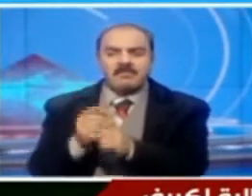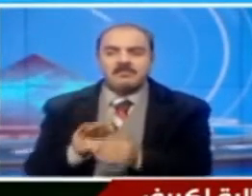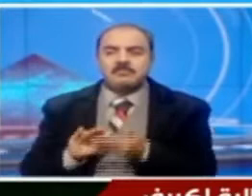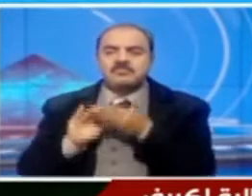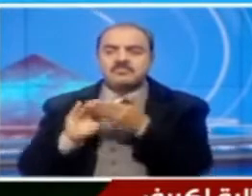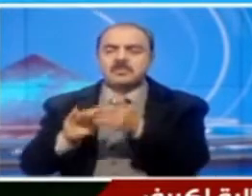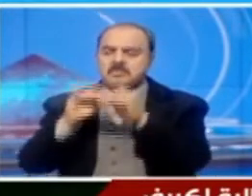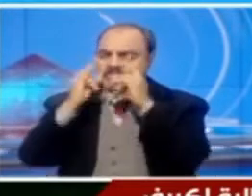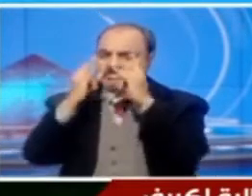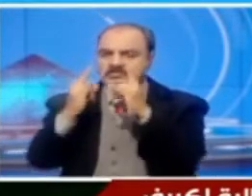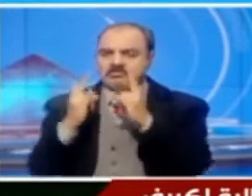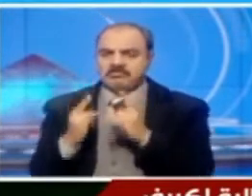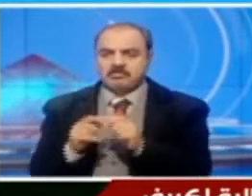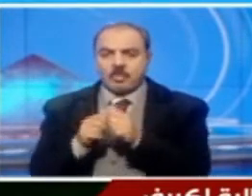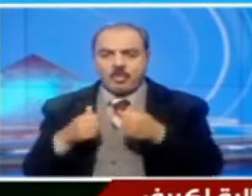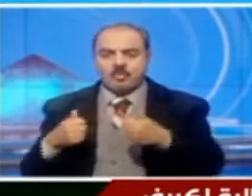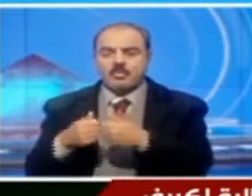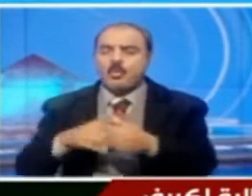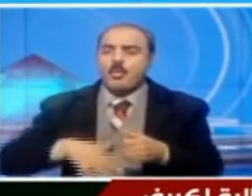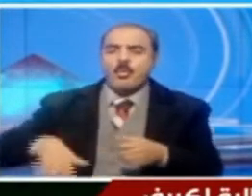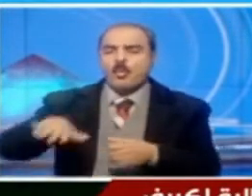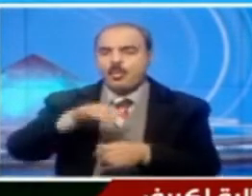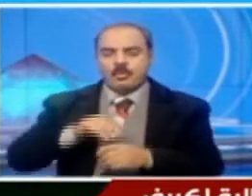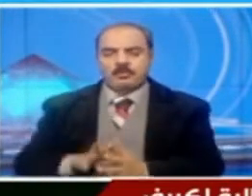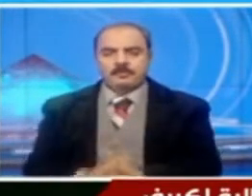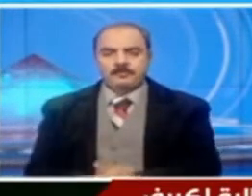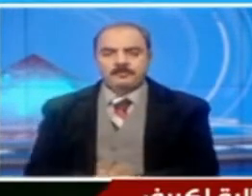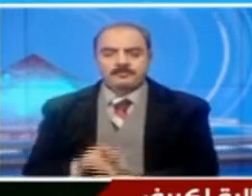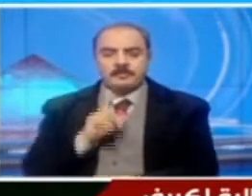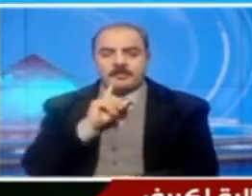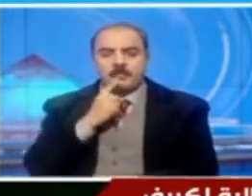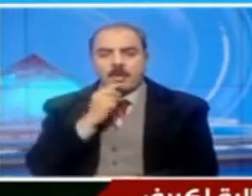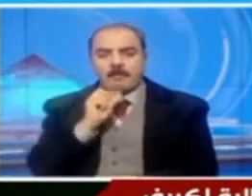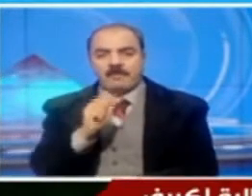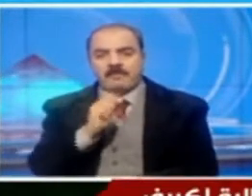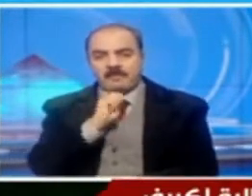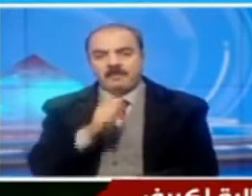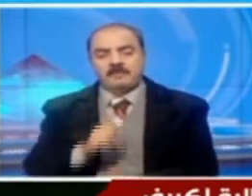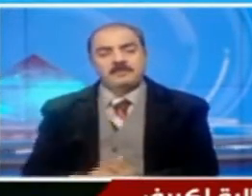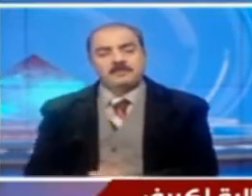خدمة علاجية ذات جودة عالية للمنتفعين كافة. محمد حلمي، التلفزيون المصري.